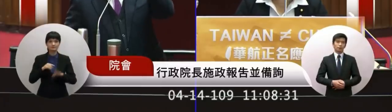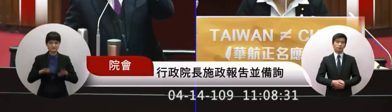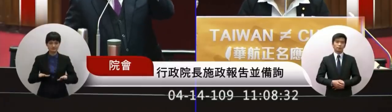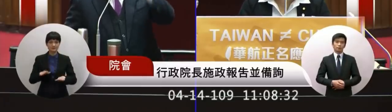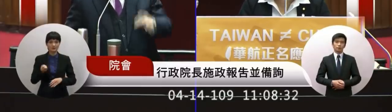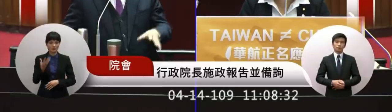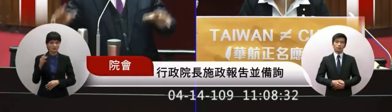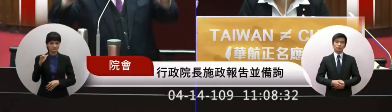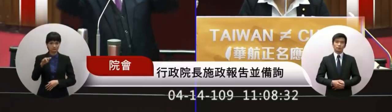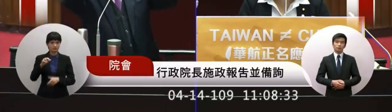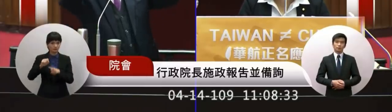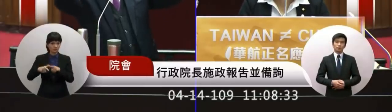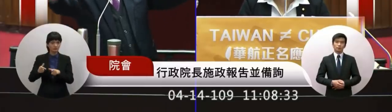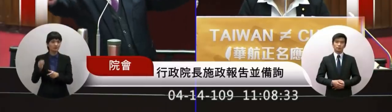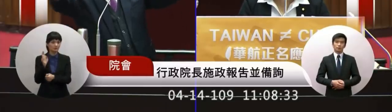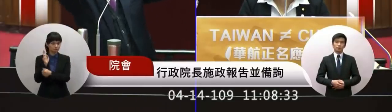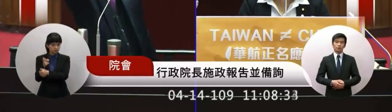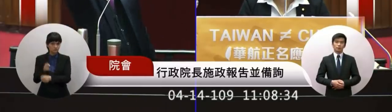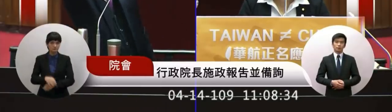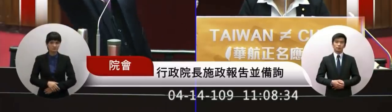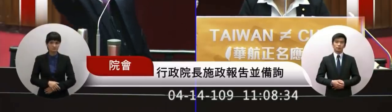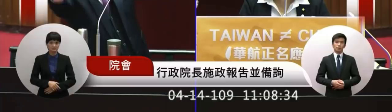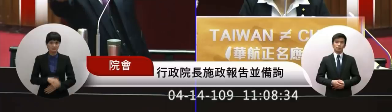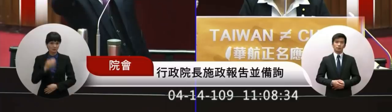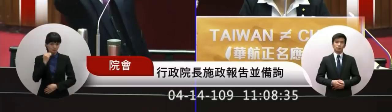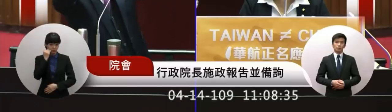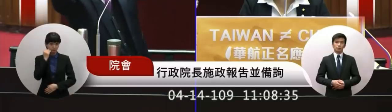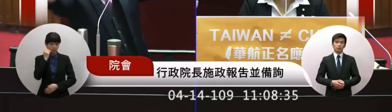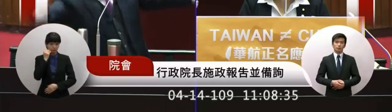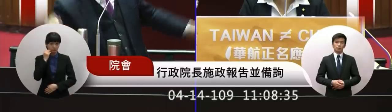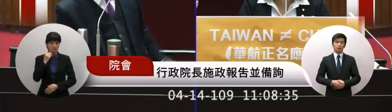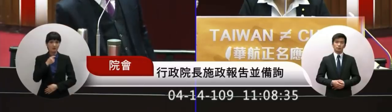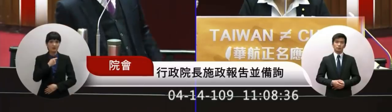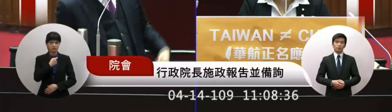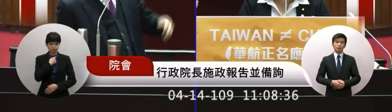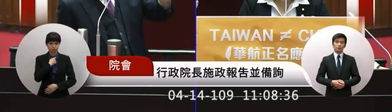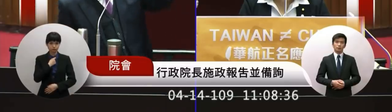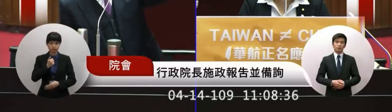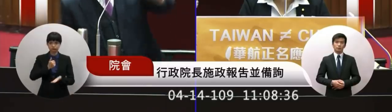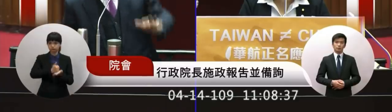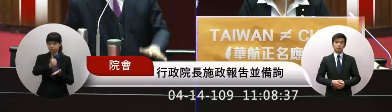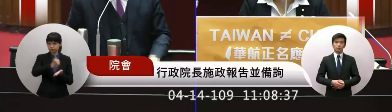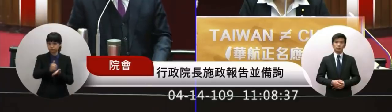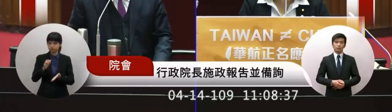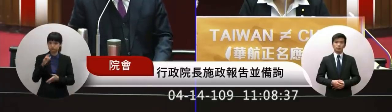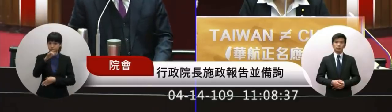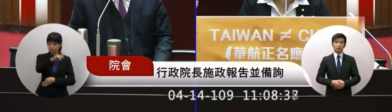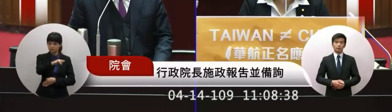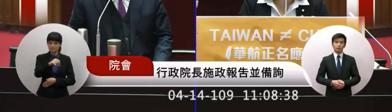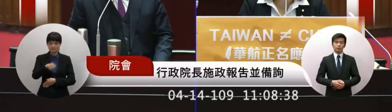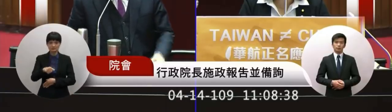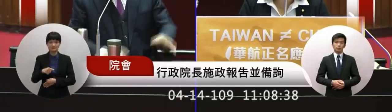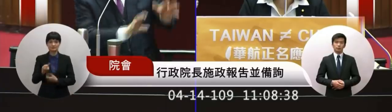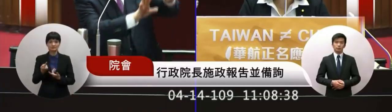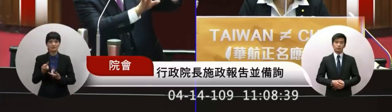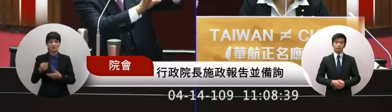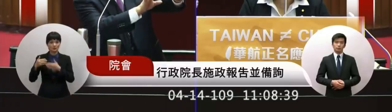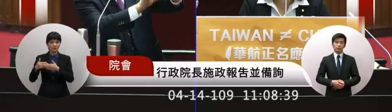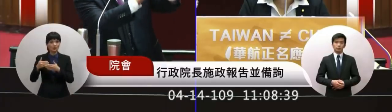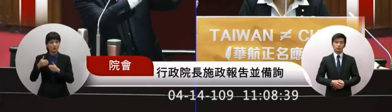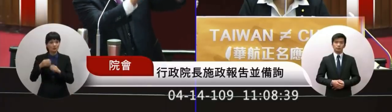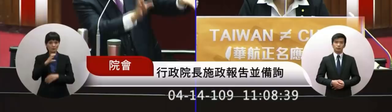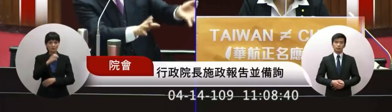那人現在人送東西有我們的國旗有我們台灣的幫助你不要在那裡到老闆所以